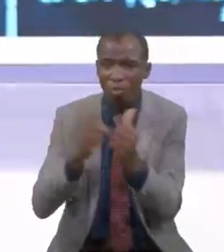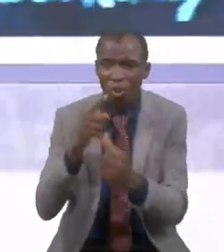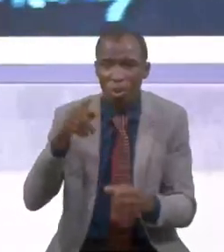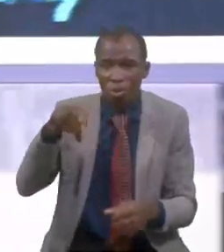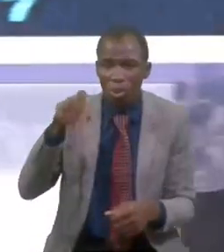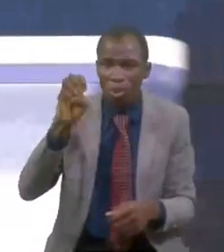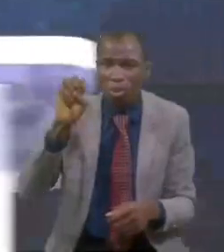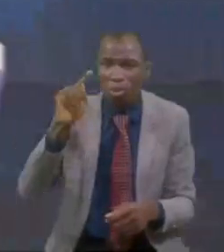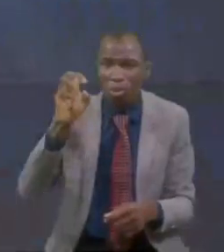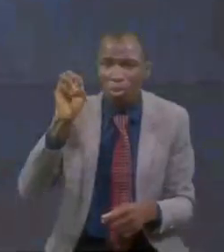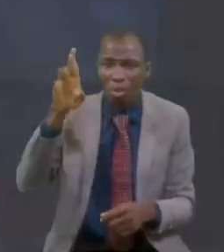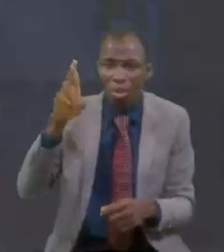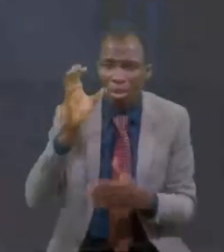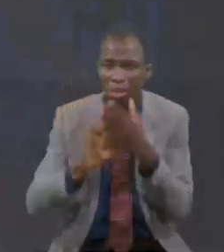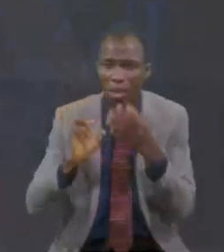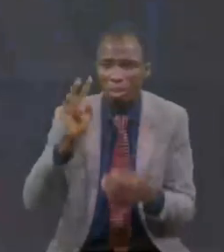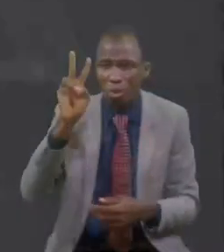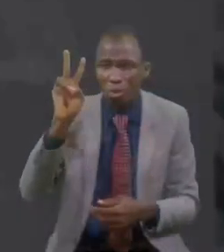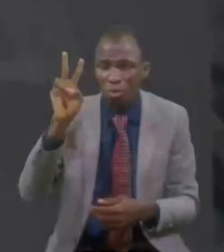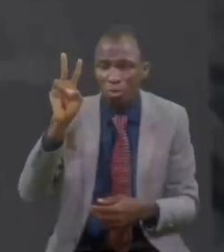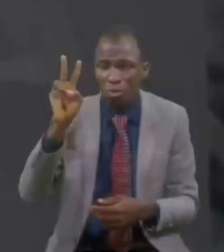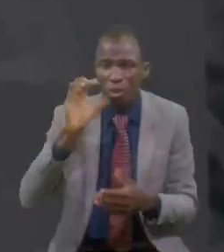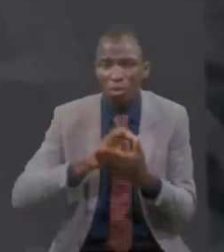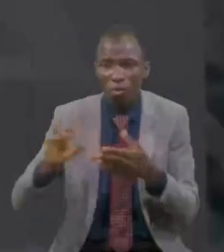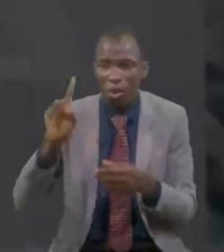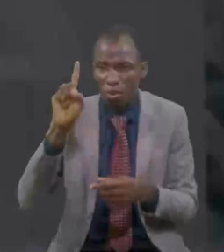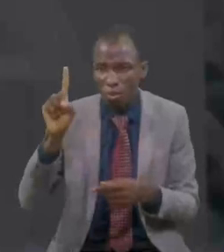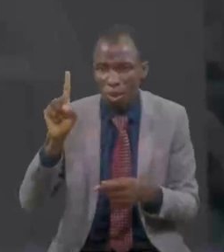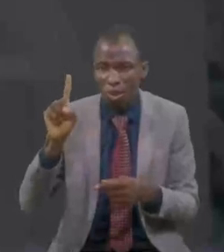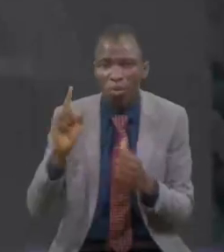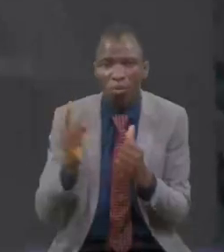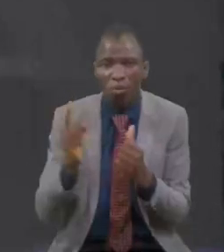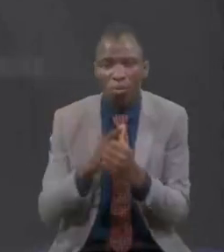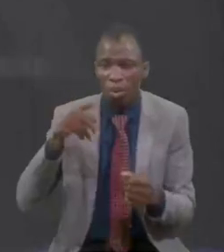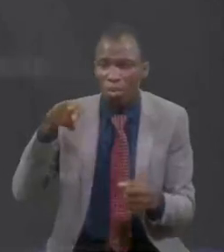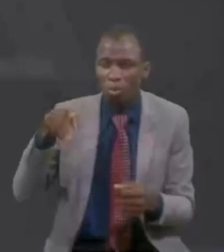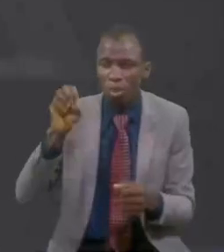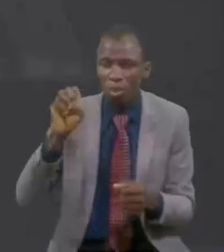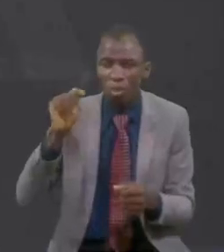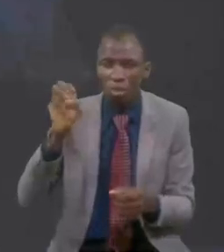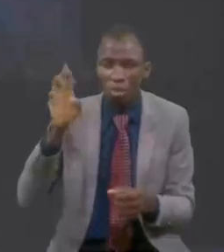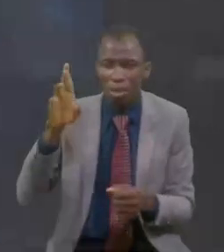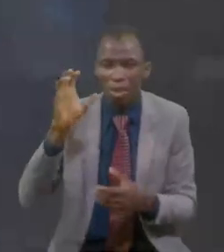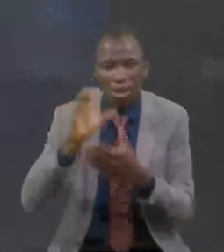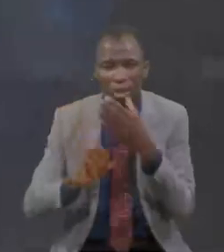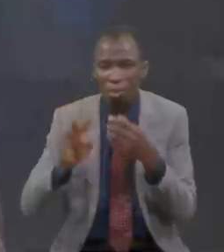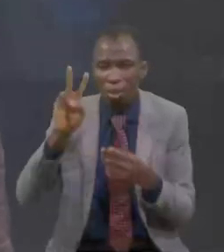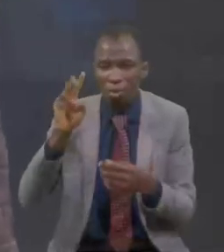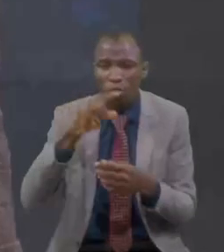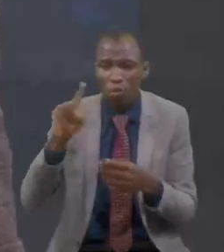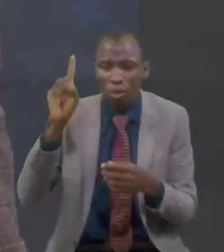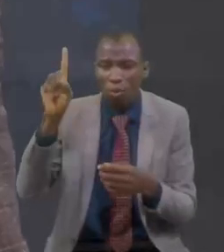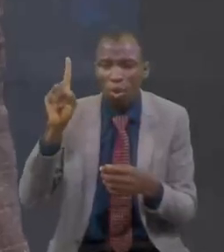pierre chapitre 2 1er pierre 2 le verset 1 qui